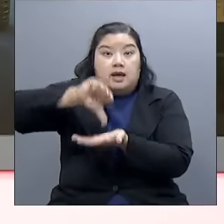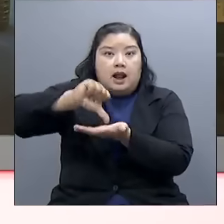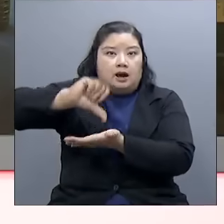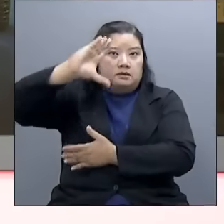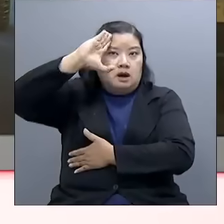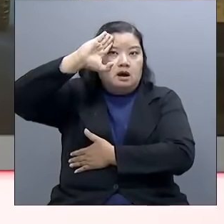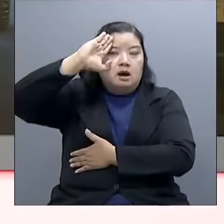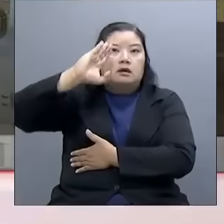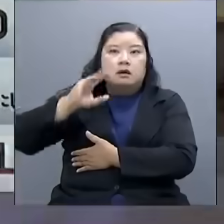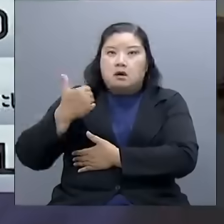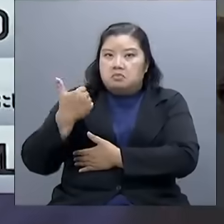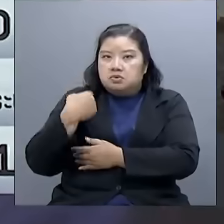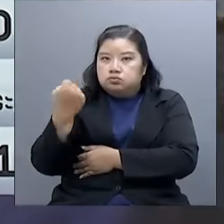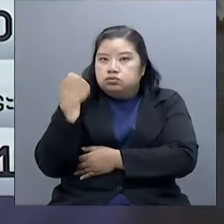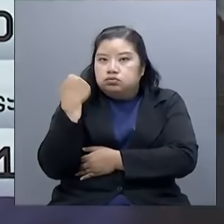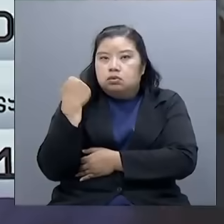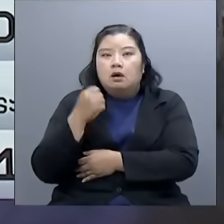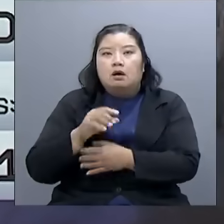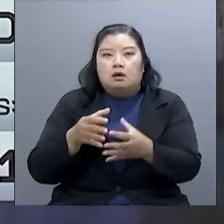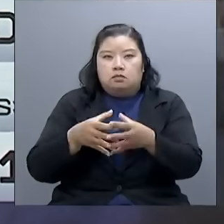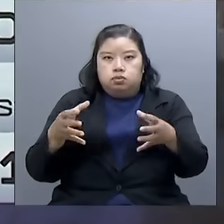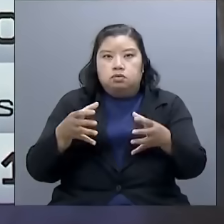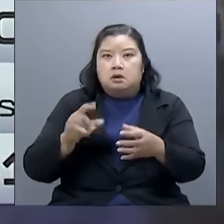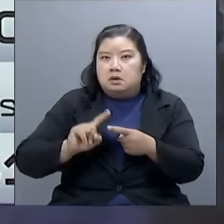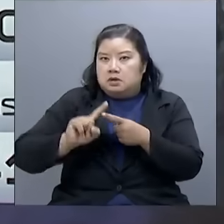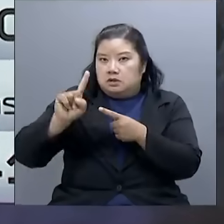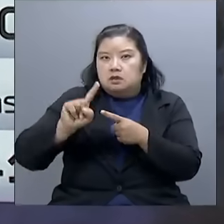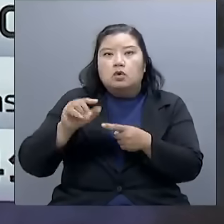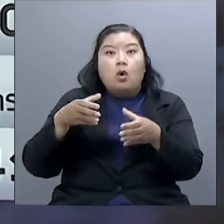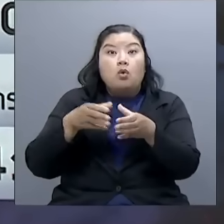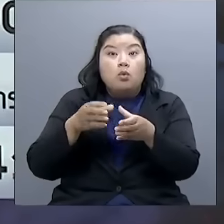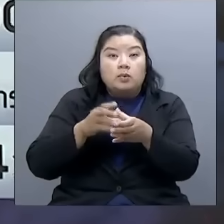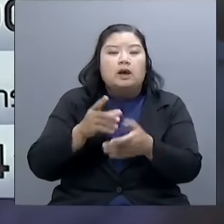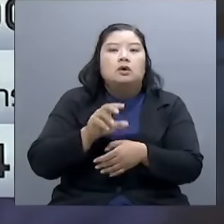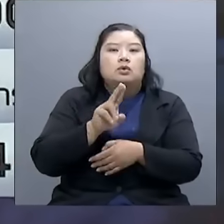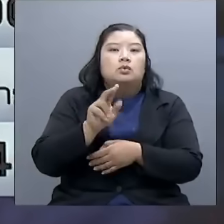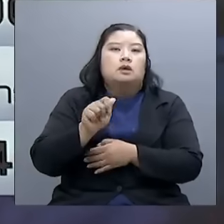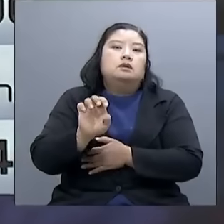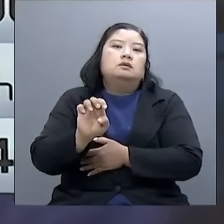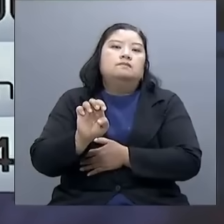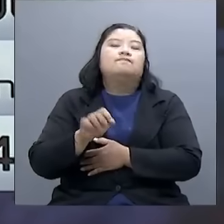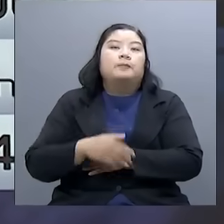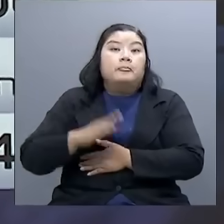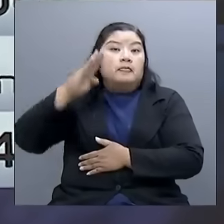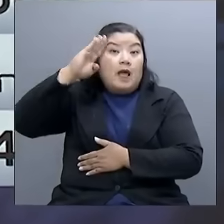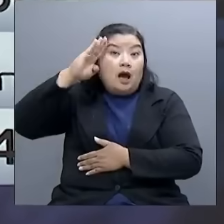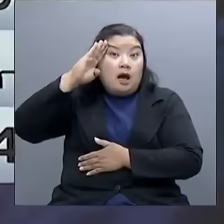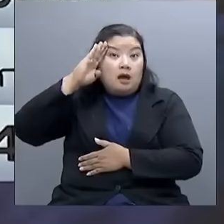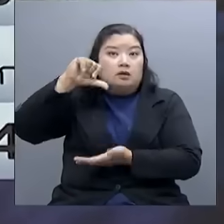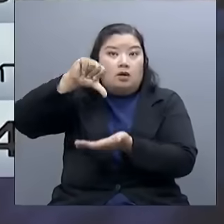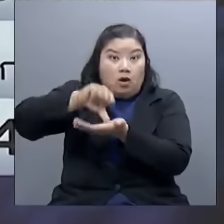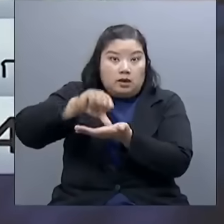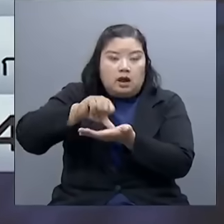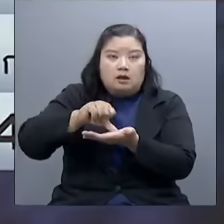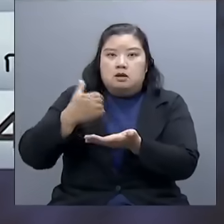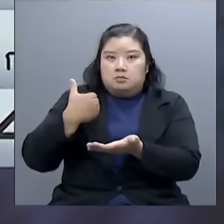มซึ่งได้ชื่อว่ามีขีดความสามารถทางการทหารนี่ติดอันดับท็อปของภูมิภาคนี้นะคะจะเห็นเขาว่าทหารประจำการเนี่ยมีมากกว่าครึ่งล้